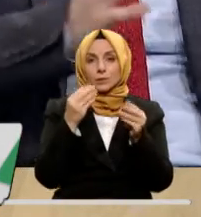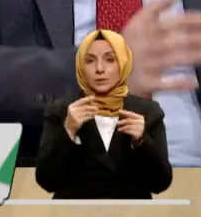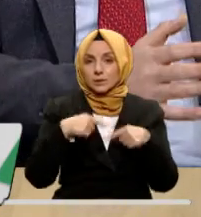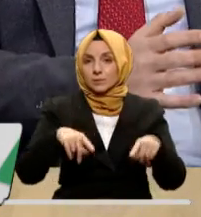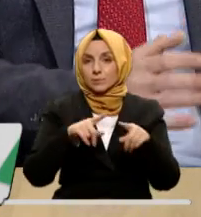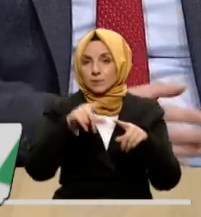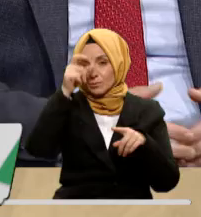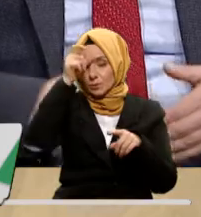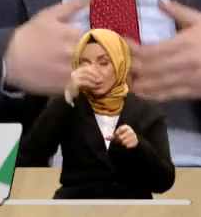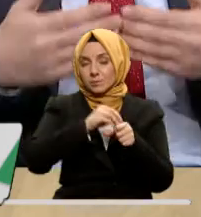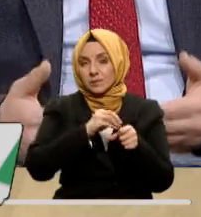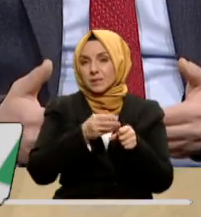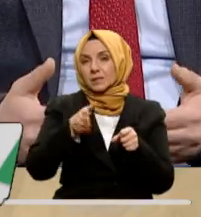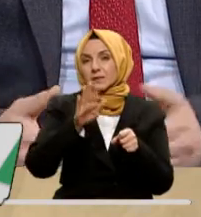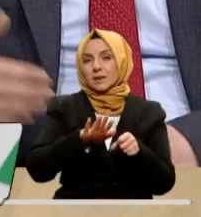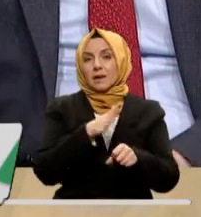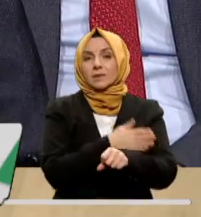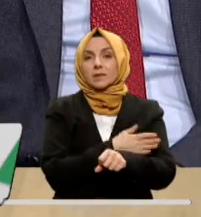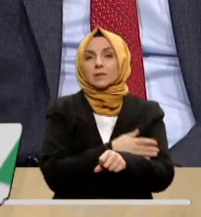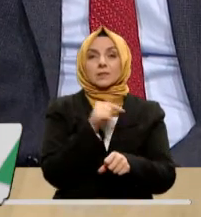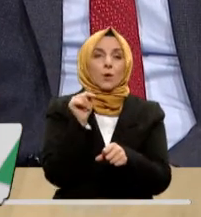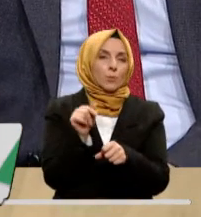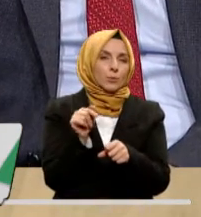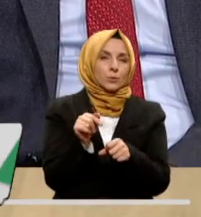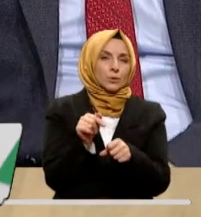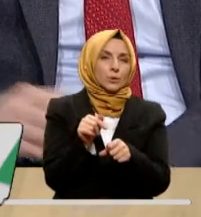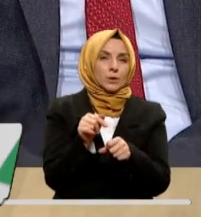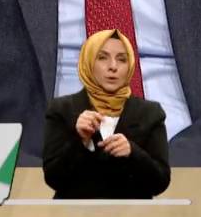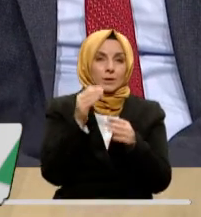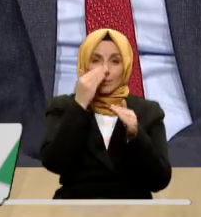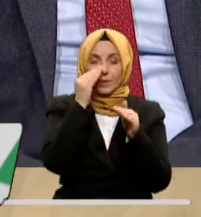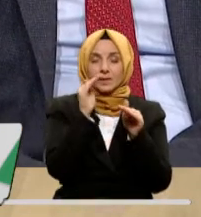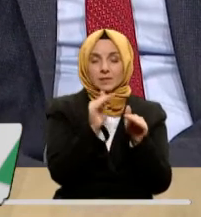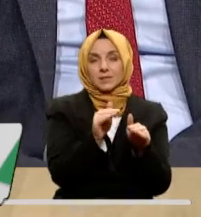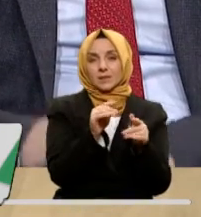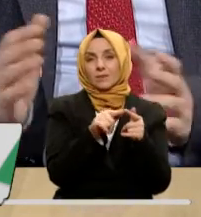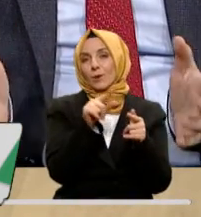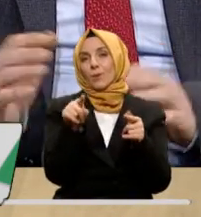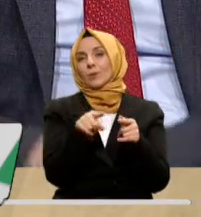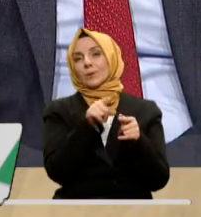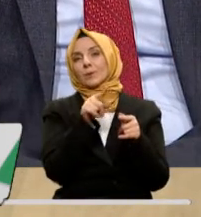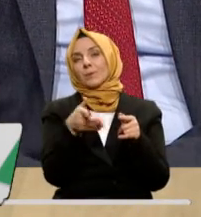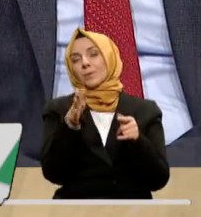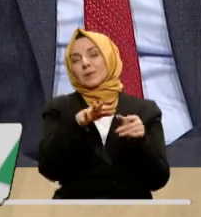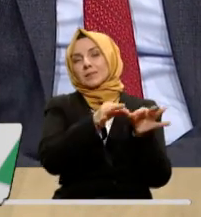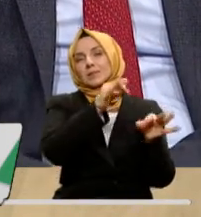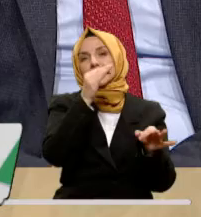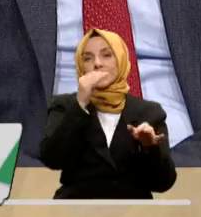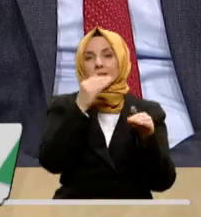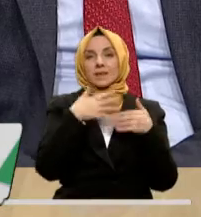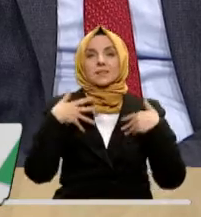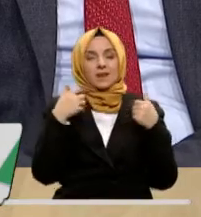ülkemizdeki diğer vatandaşlar bunu bağışlayacak ve onlara sağlık verecekler çok güzel toplumsal dayanışma için